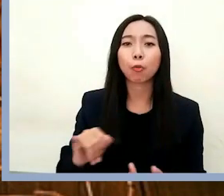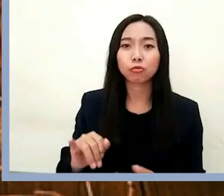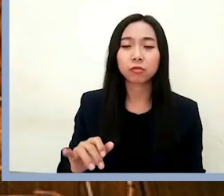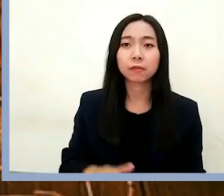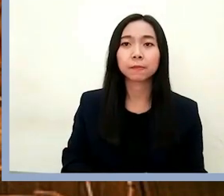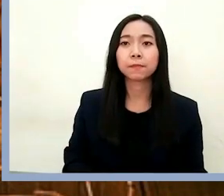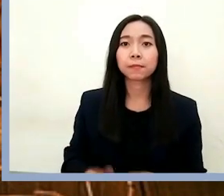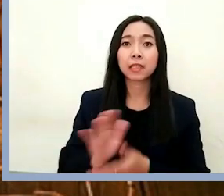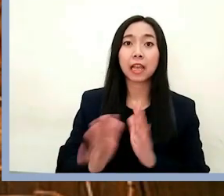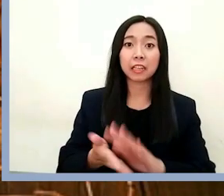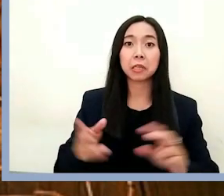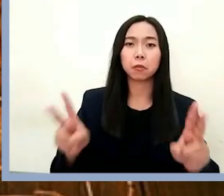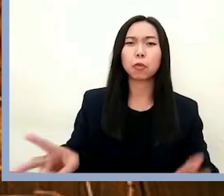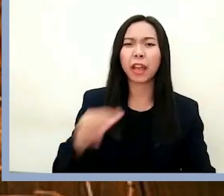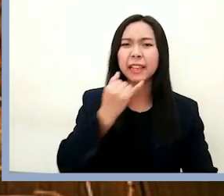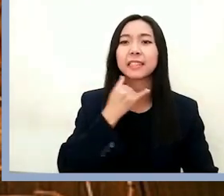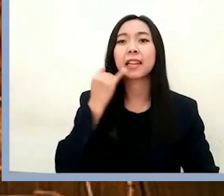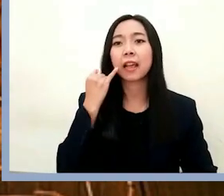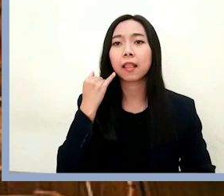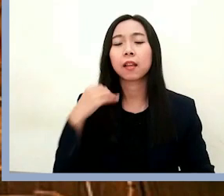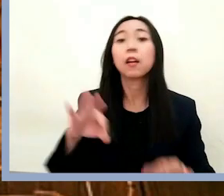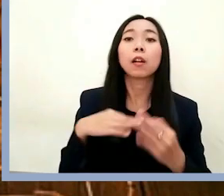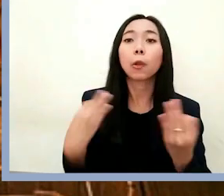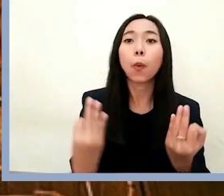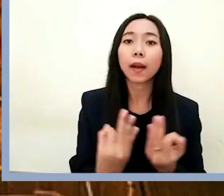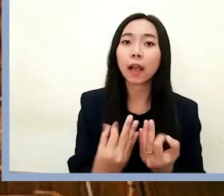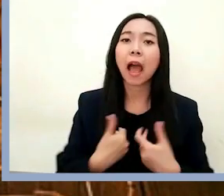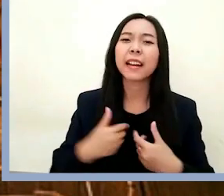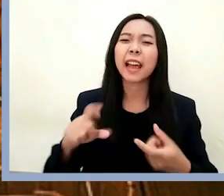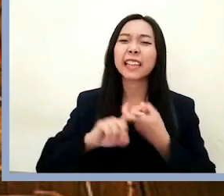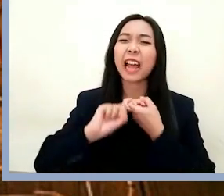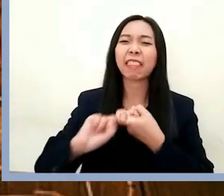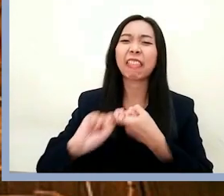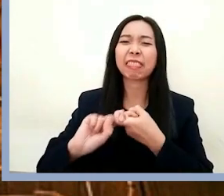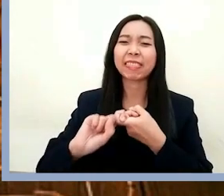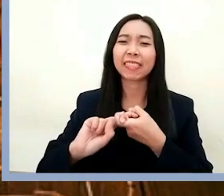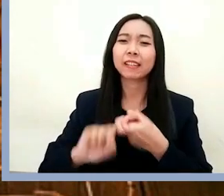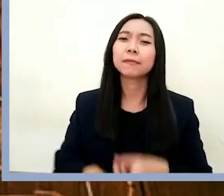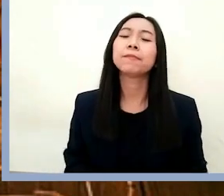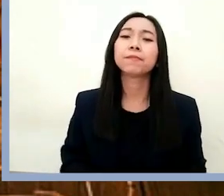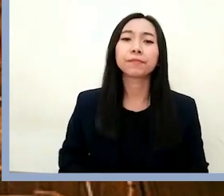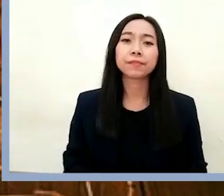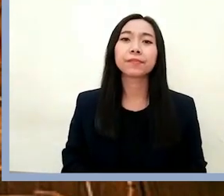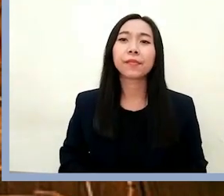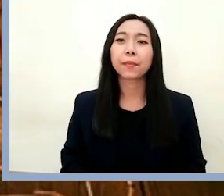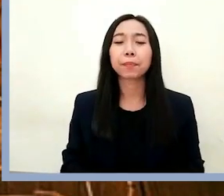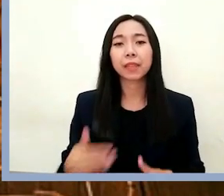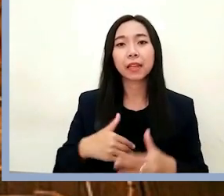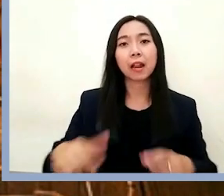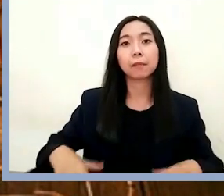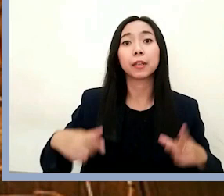bagi orang Israel keluarga memiliki ikatan yang sangat erat dalam kehidupan